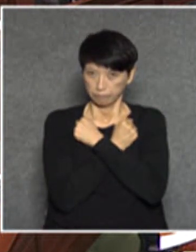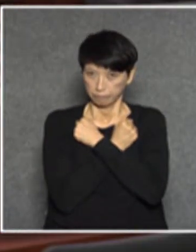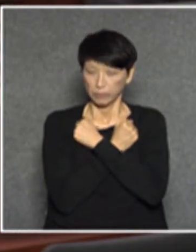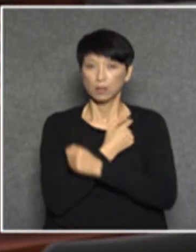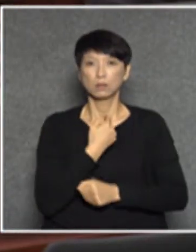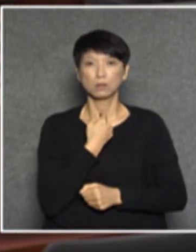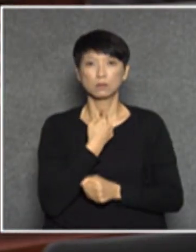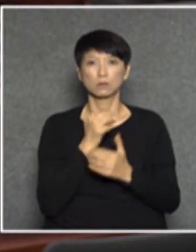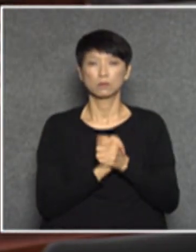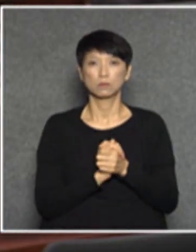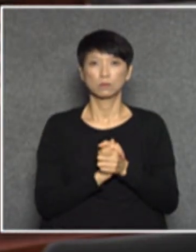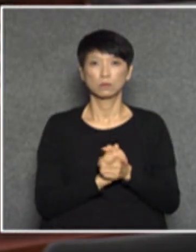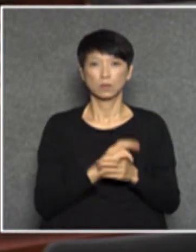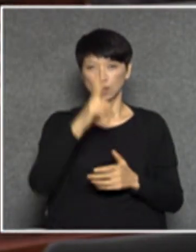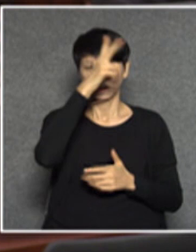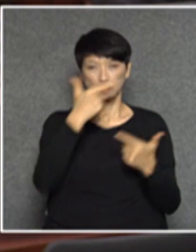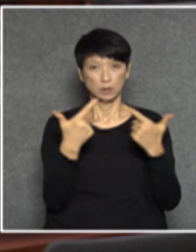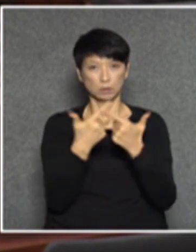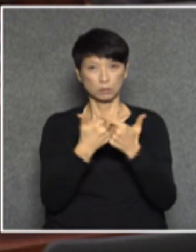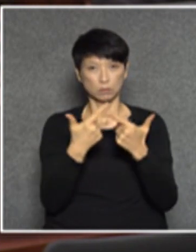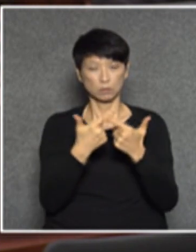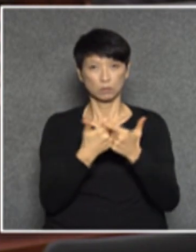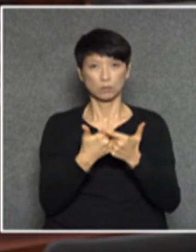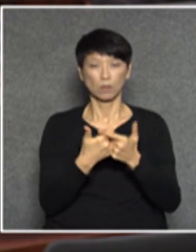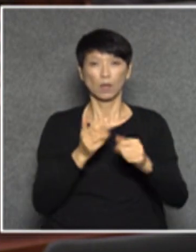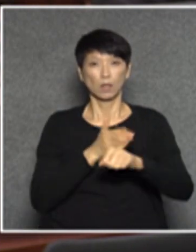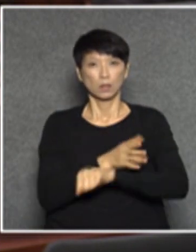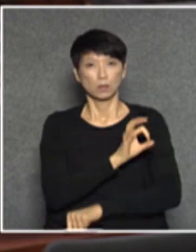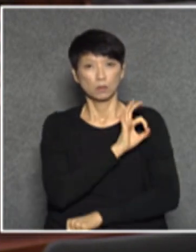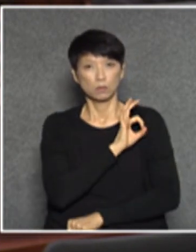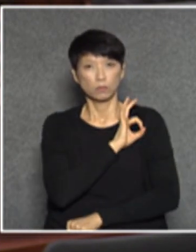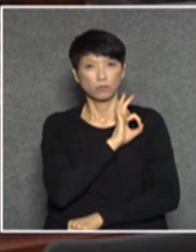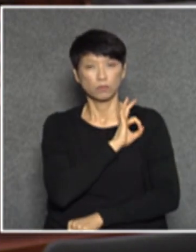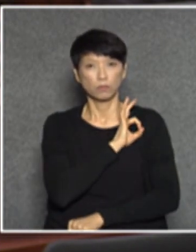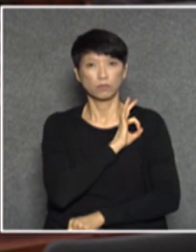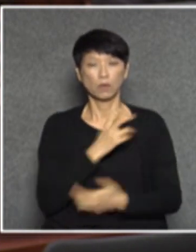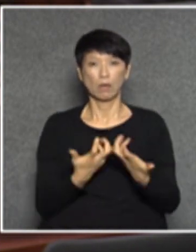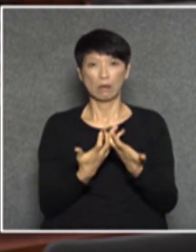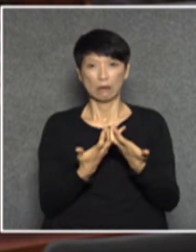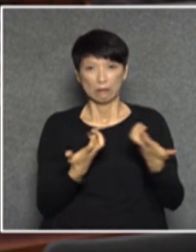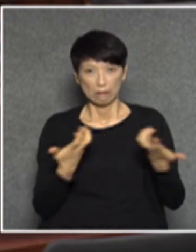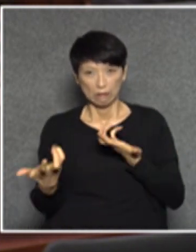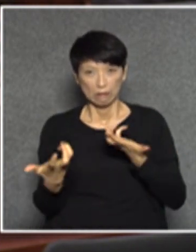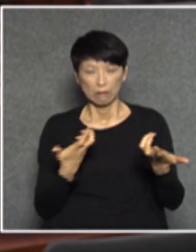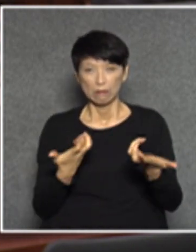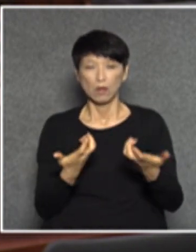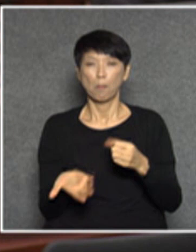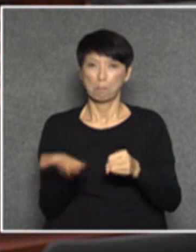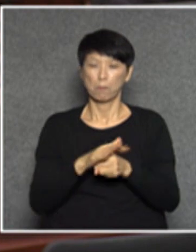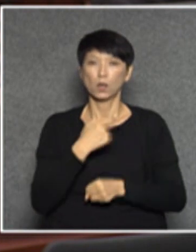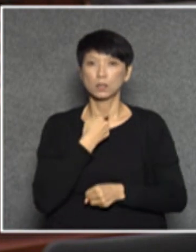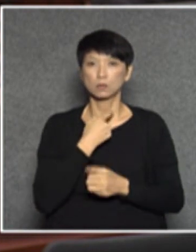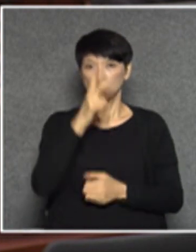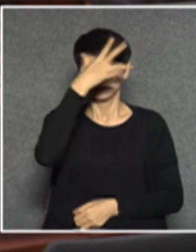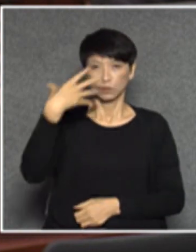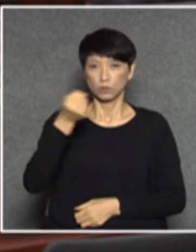大家應該要放下政治歧見和愈合這個社會的裂痕。對於行政長官提出要關注發